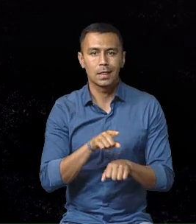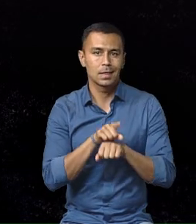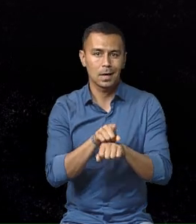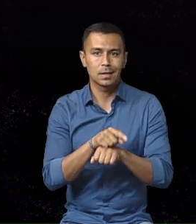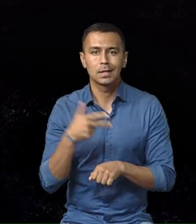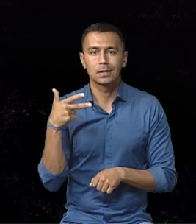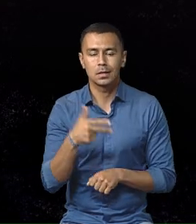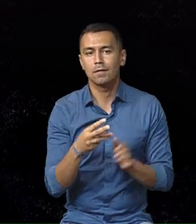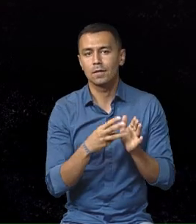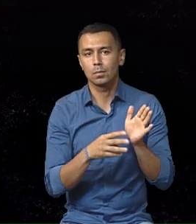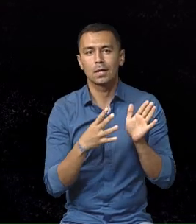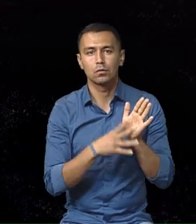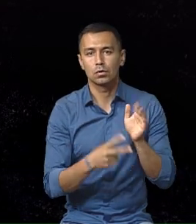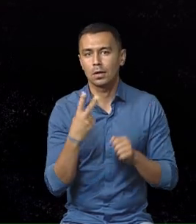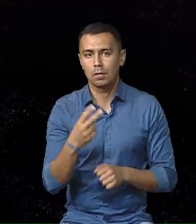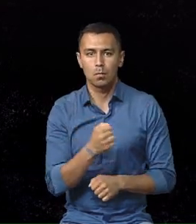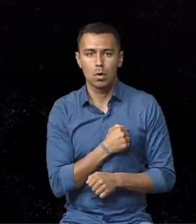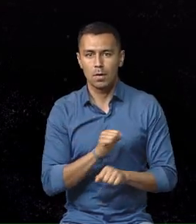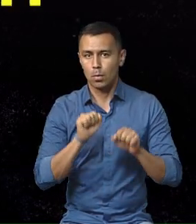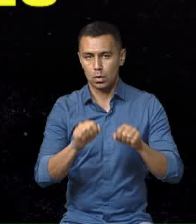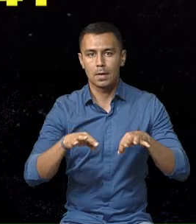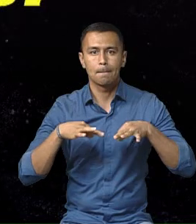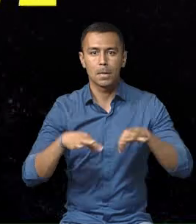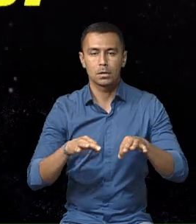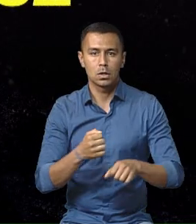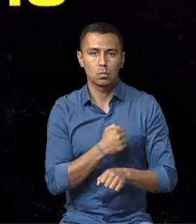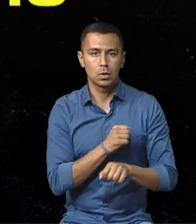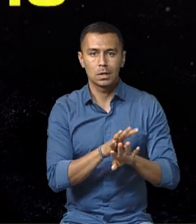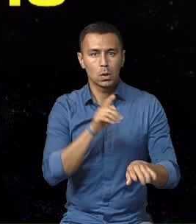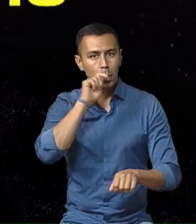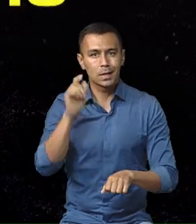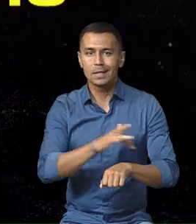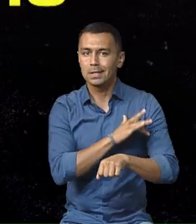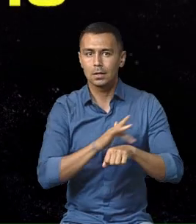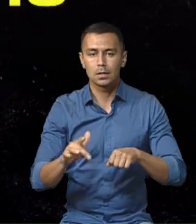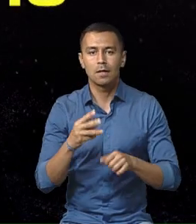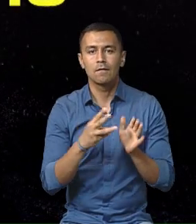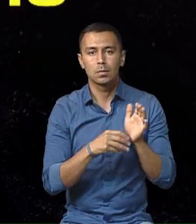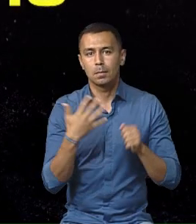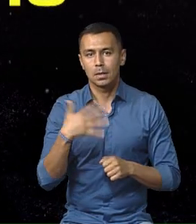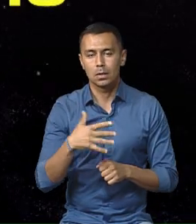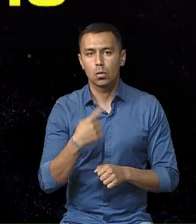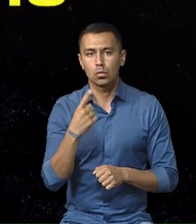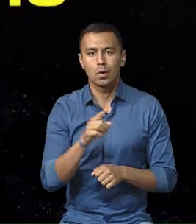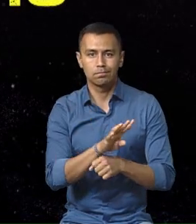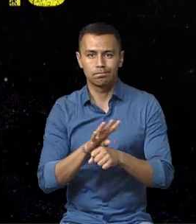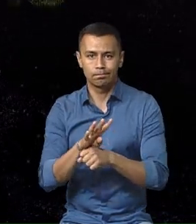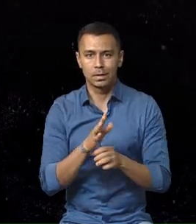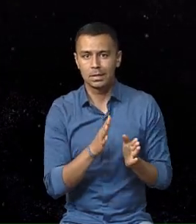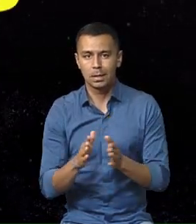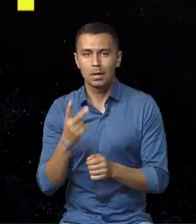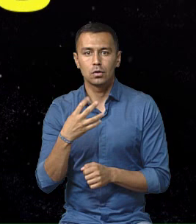та 3892 бойові броньовані машини. Збройні сили України знищили 851 артилерійську систему